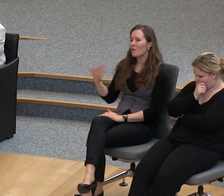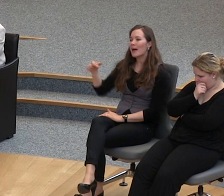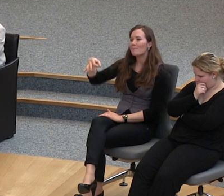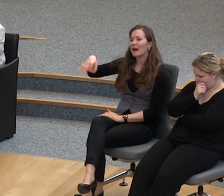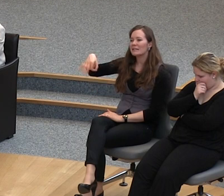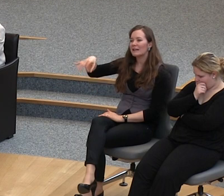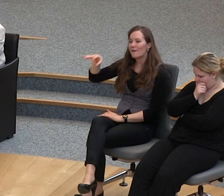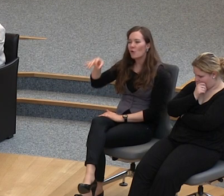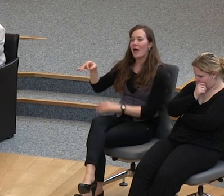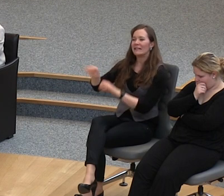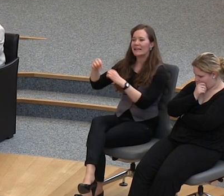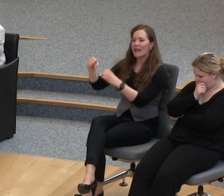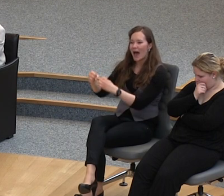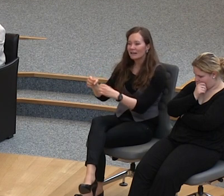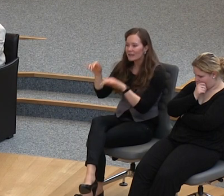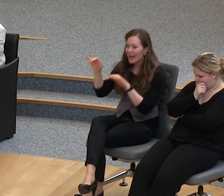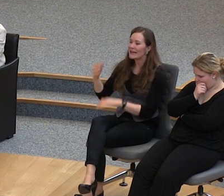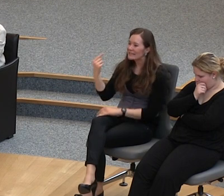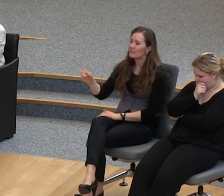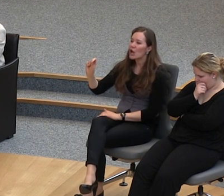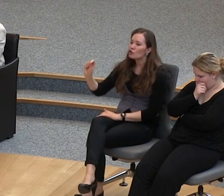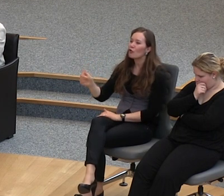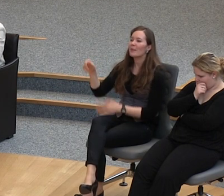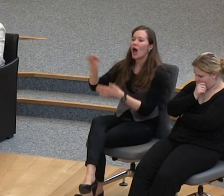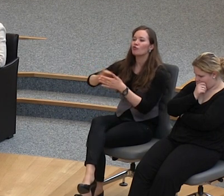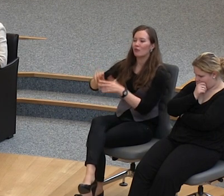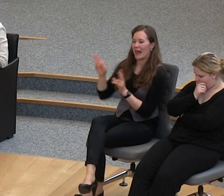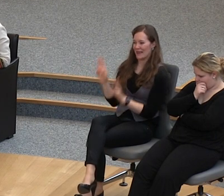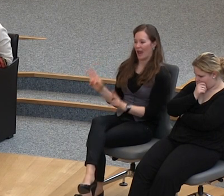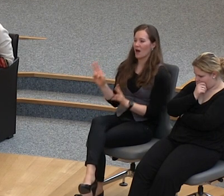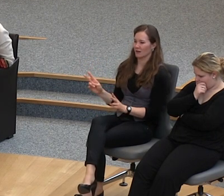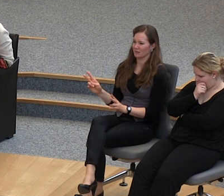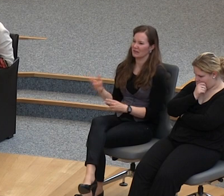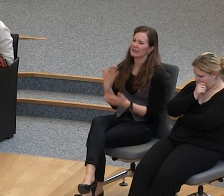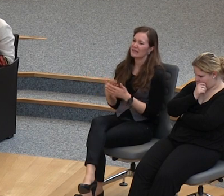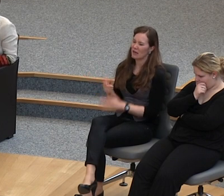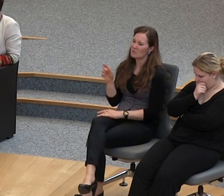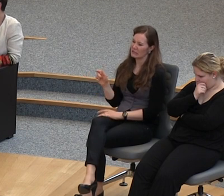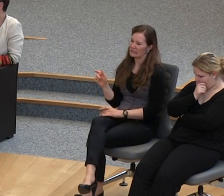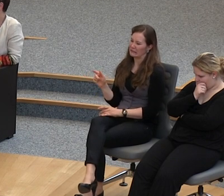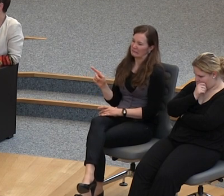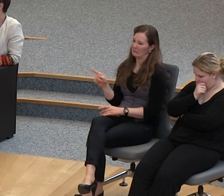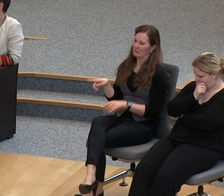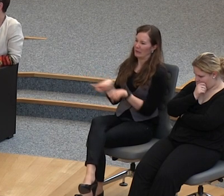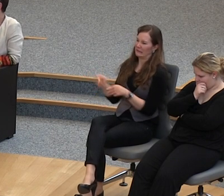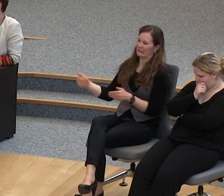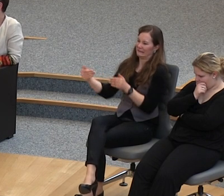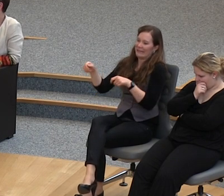Präsidenten des Senats Sonderschullehrerin ist. Das ist natürlich auch immer hinderlich. Aber jedenfalls